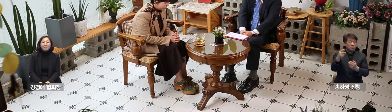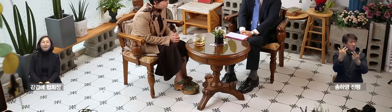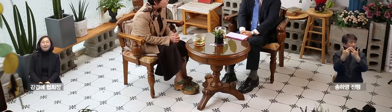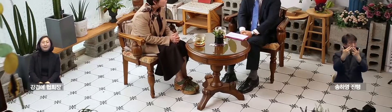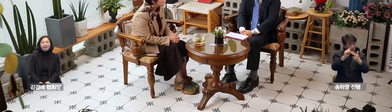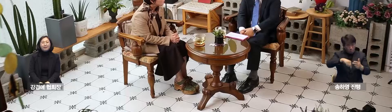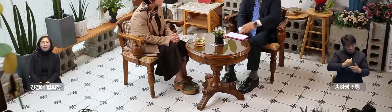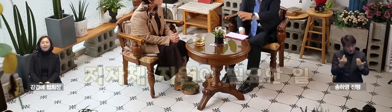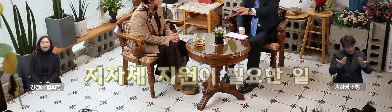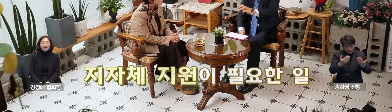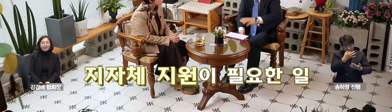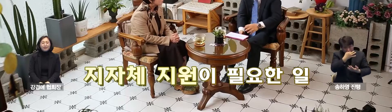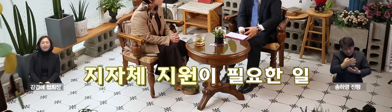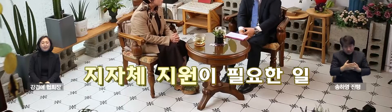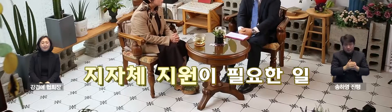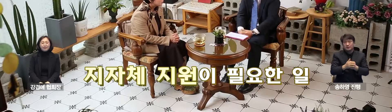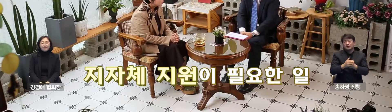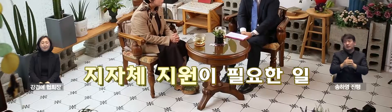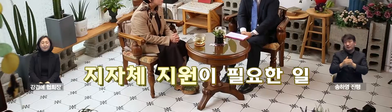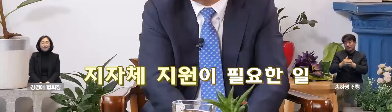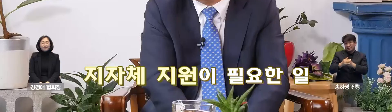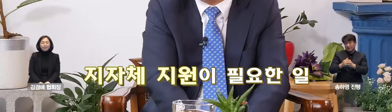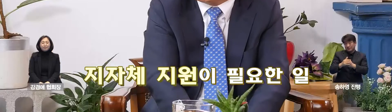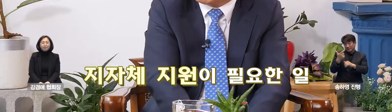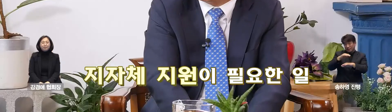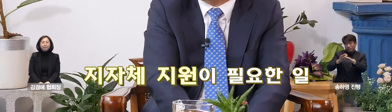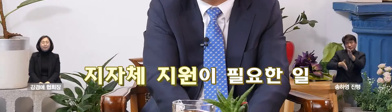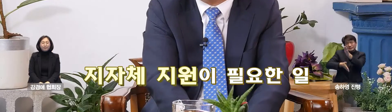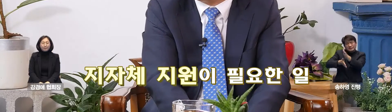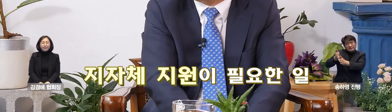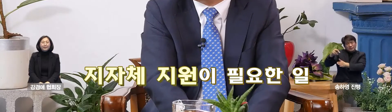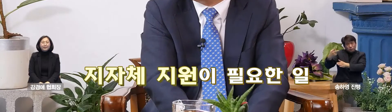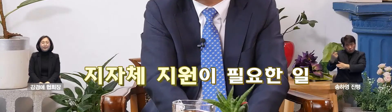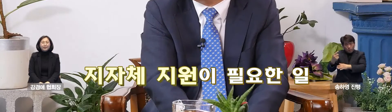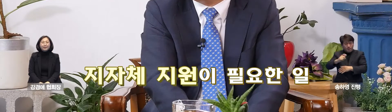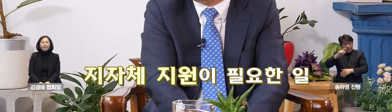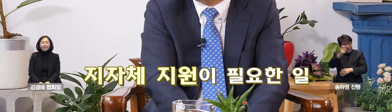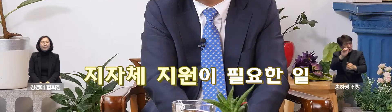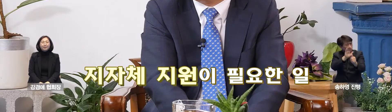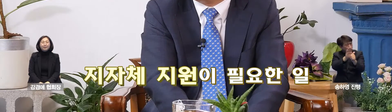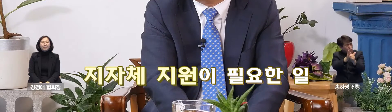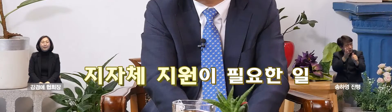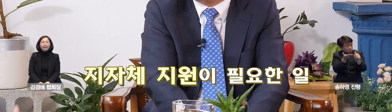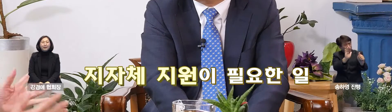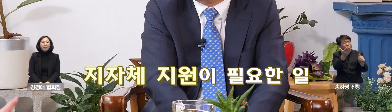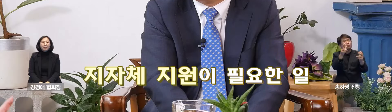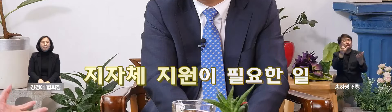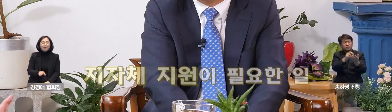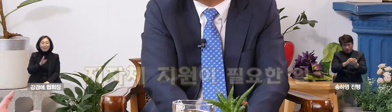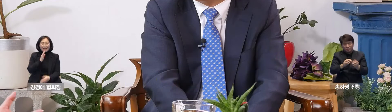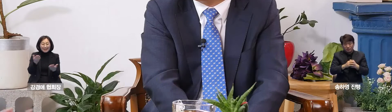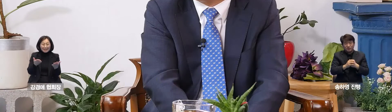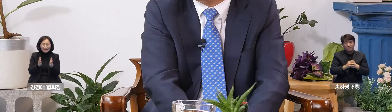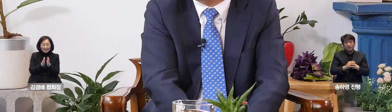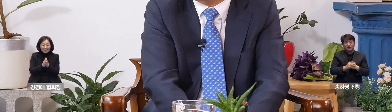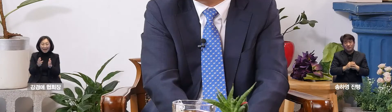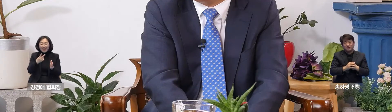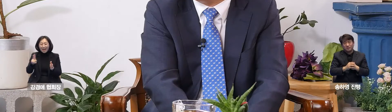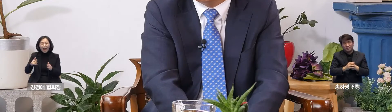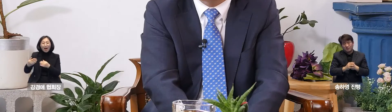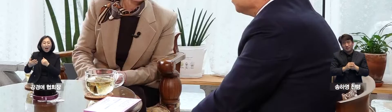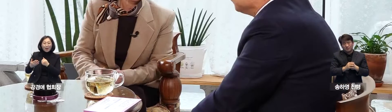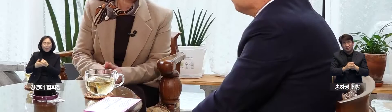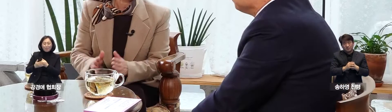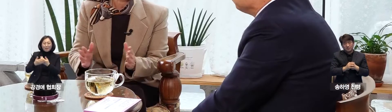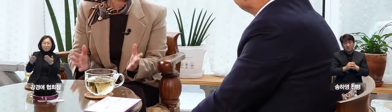하기 힘들면 지자체에서도 이건 기꺼이 네. 강력하게 도와줘야 될 이런 일이네요. 일단 버려놔야 이제 도와줄 그렇죠. 수